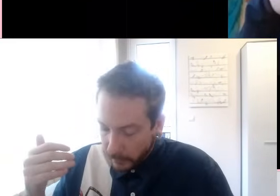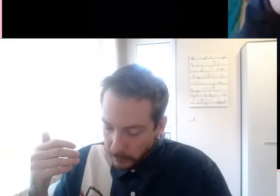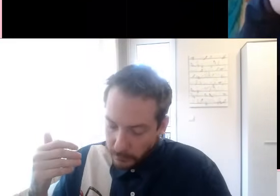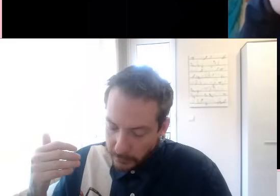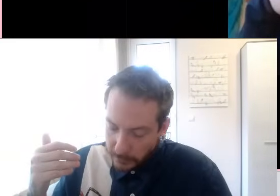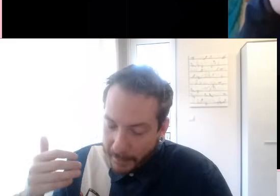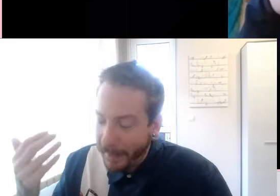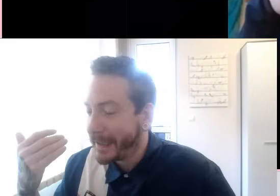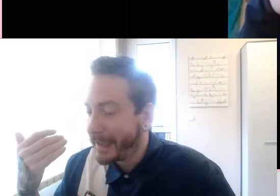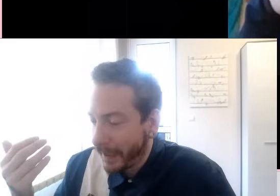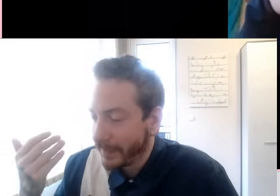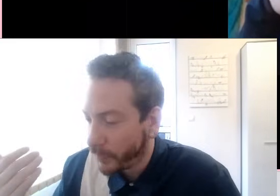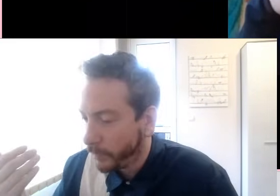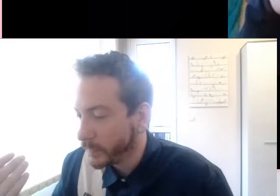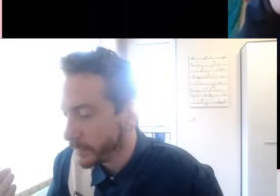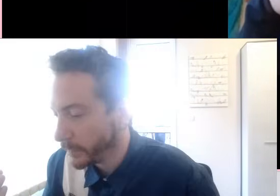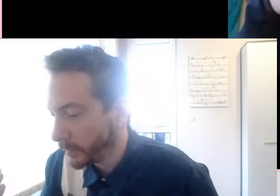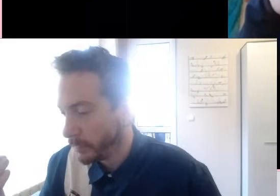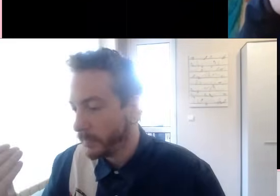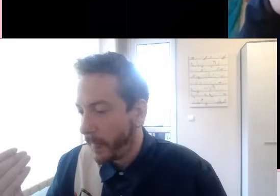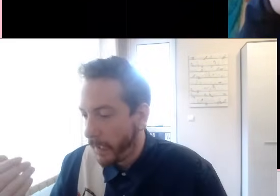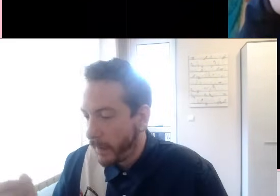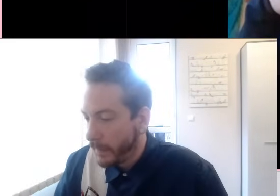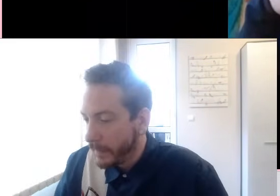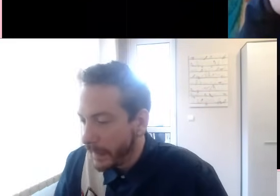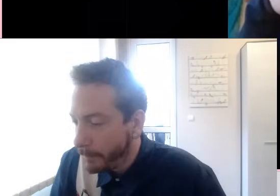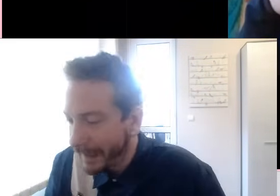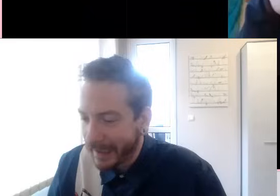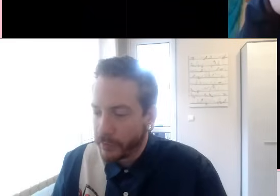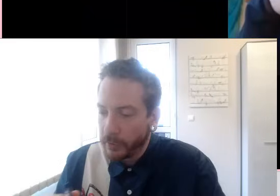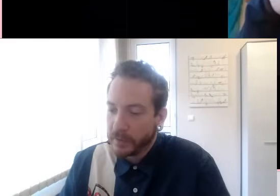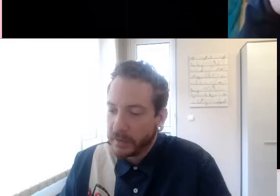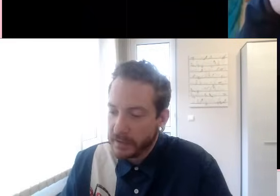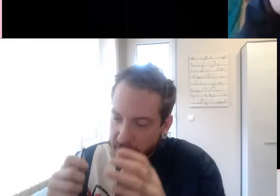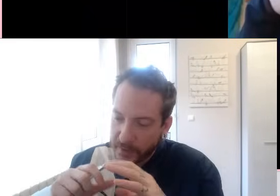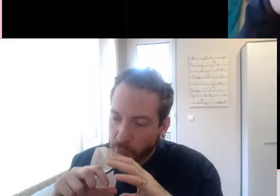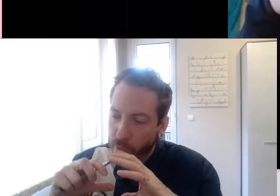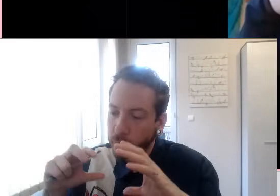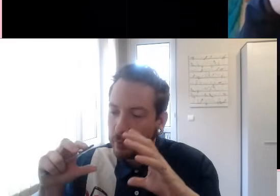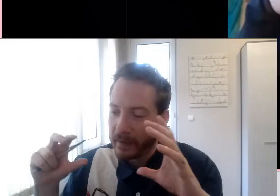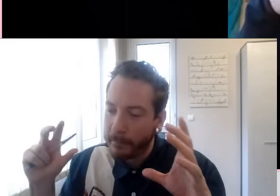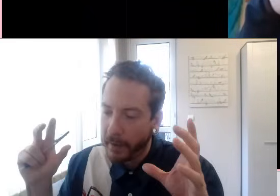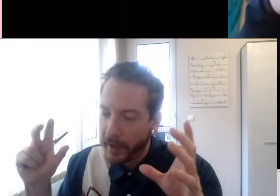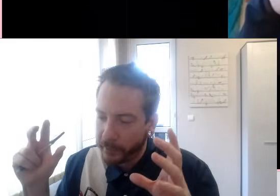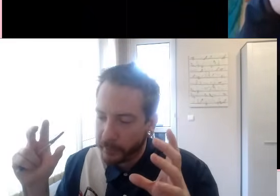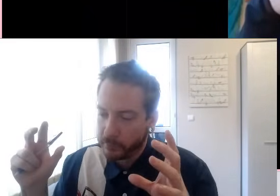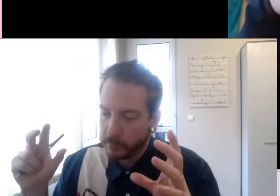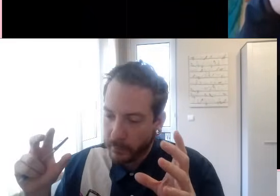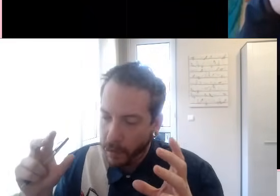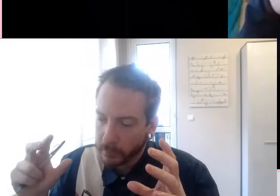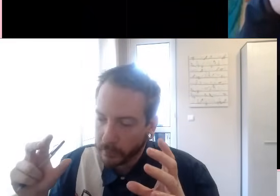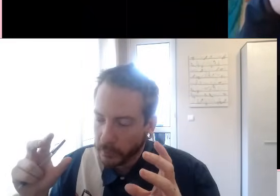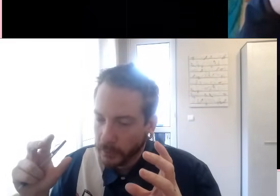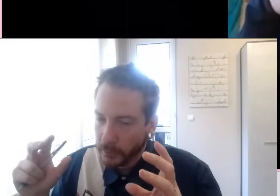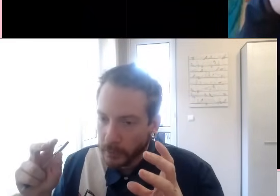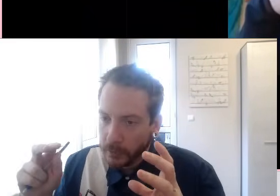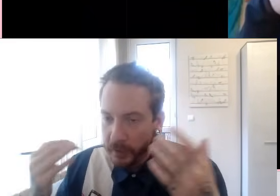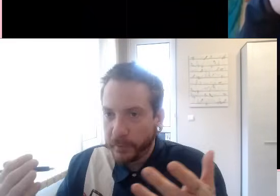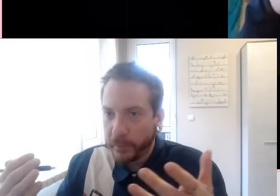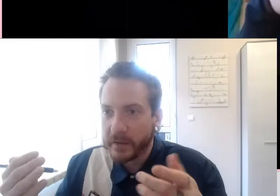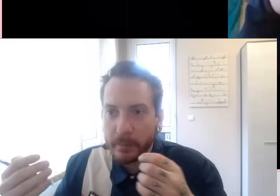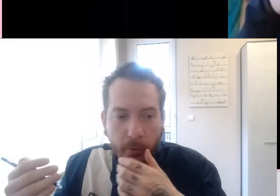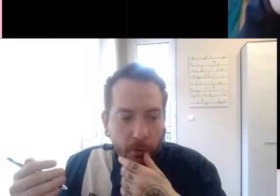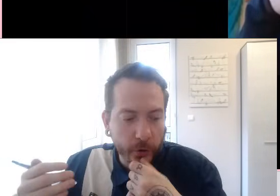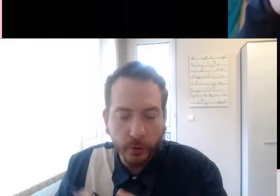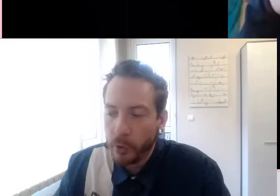Il n'y a pas qu'un seul fautif. Il n'y a pas qu'un seul fautif. C'est-à-dire c'est tout un maillon. Oui, forcément